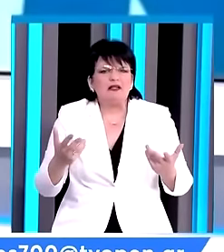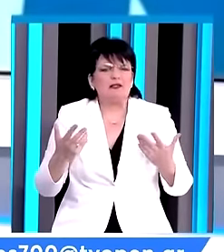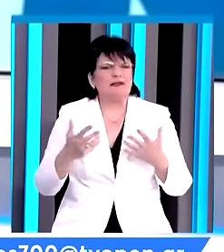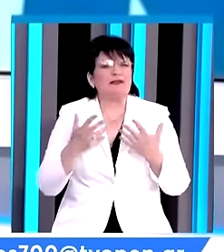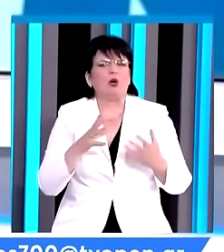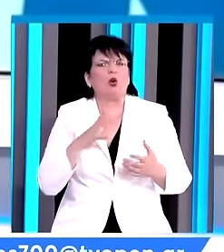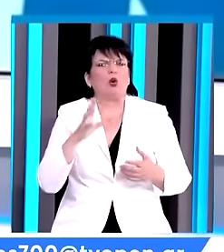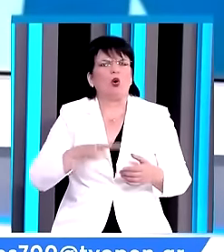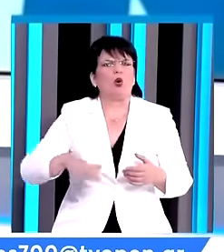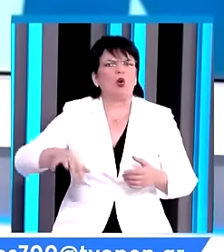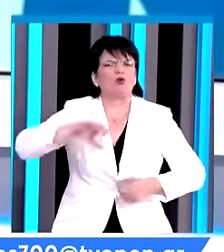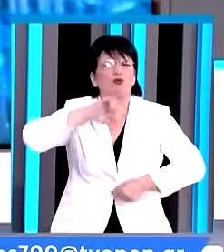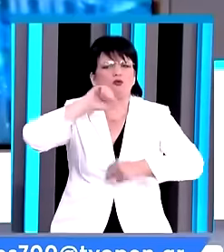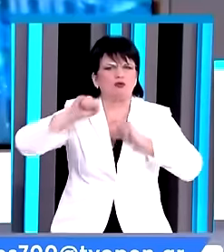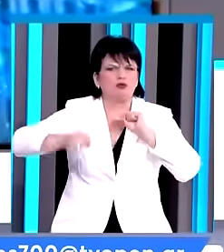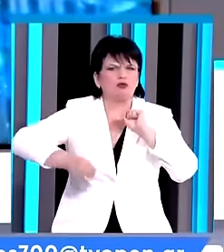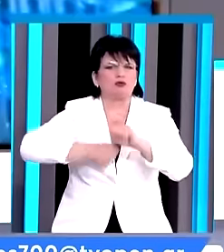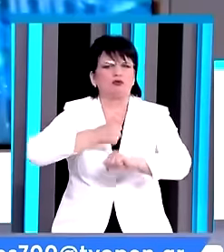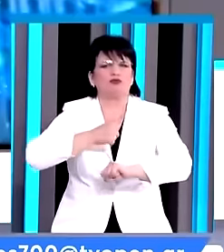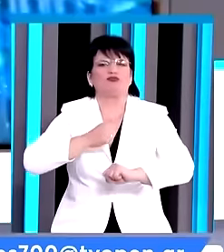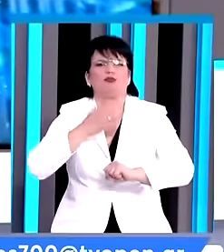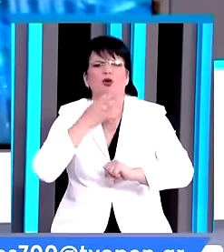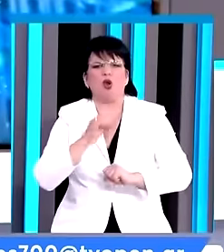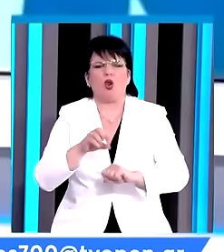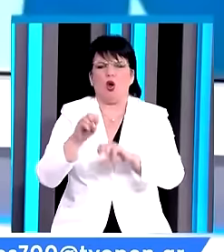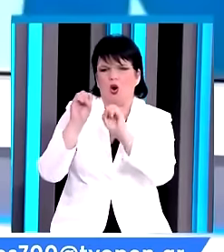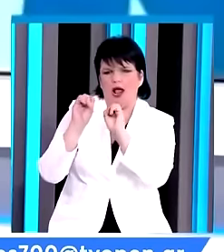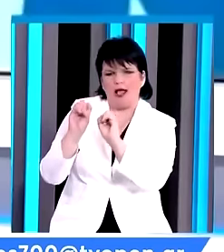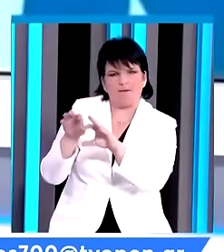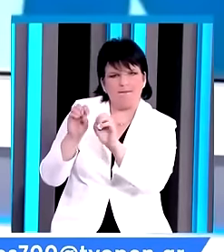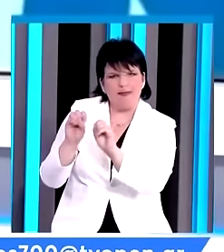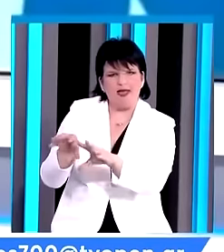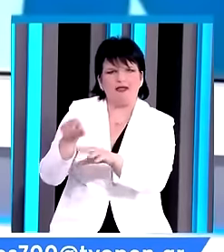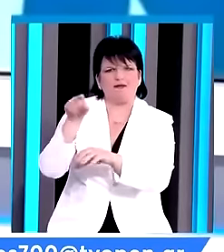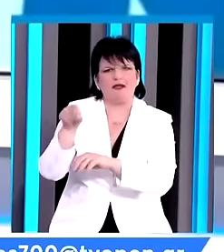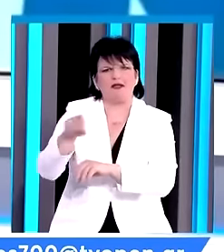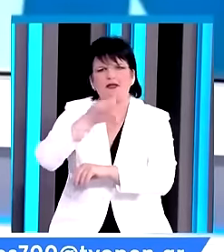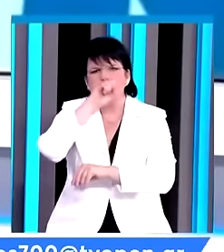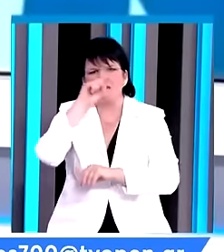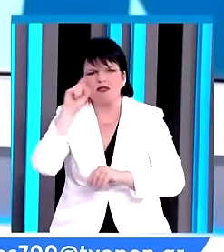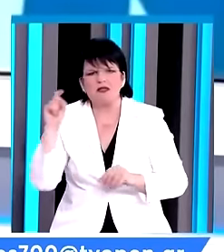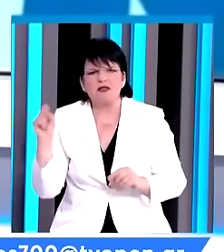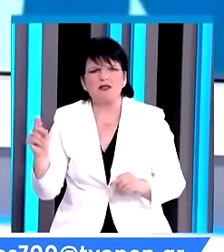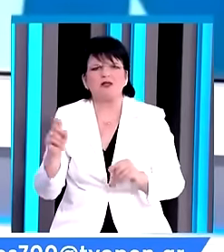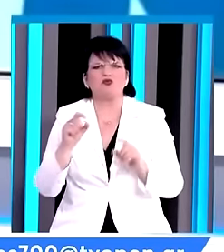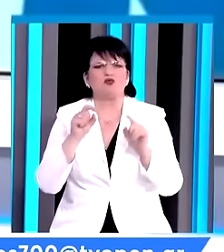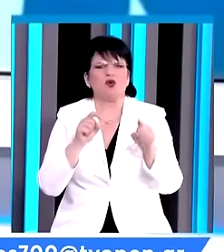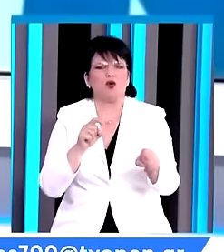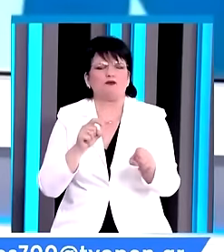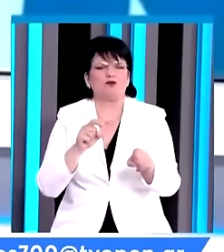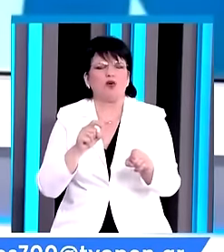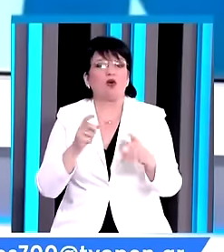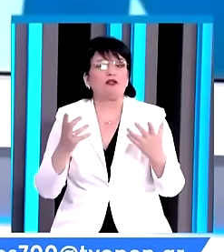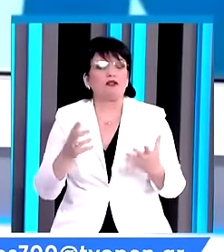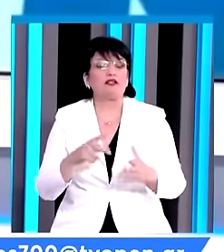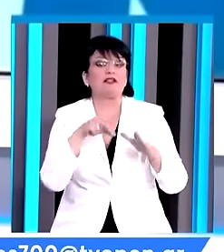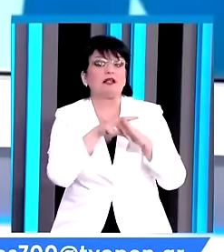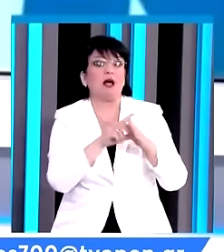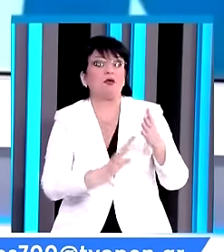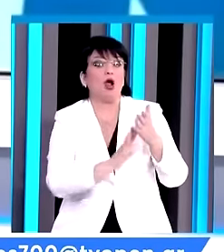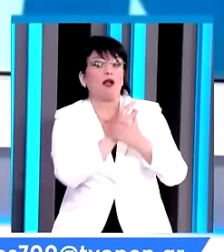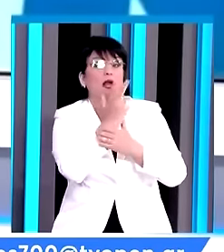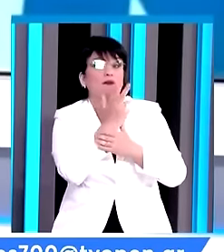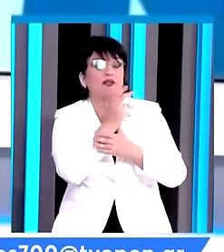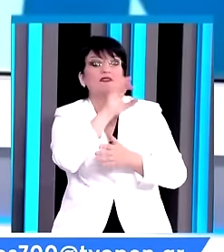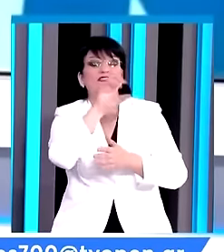δίνουν μεγαλύτερη πρόσβαση στην εκπαίδευση και στα απομονωμένα χωριά, είναι χρηματοδότηση του Ταμείου Ανάκαμψης. Το ψηφιακό